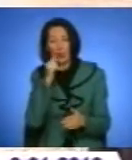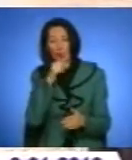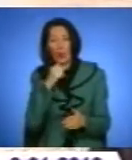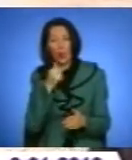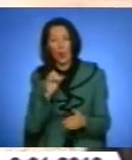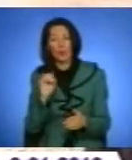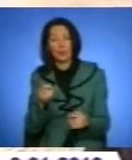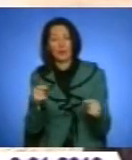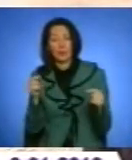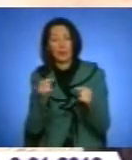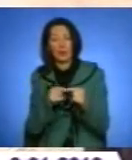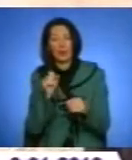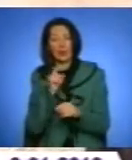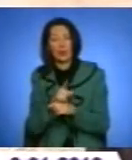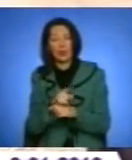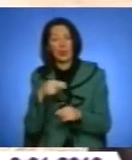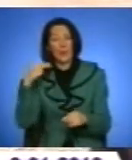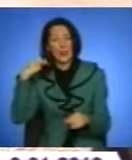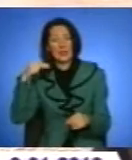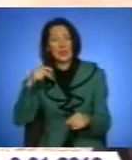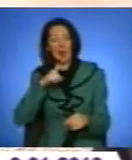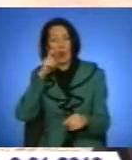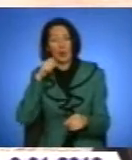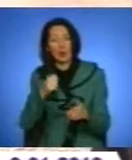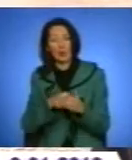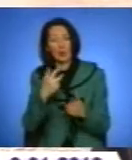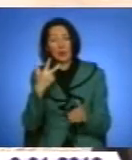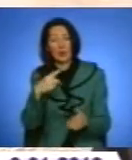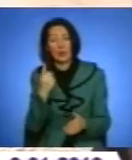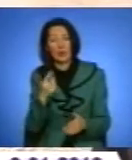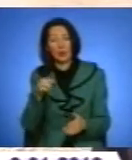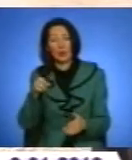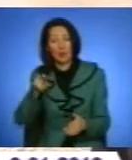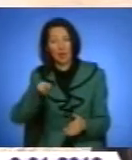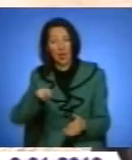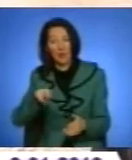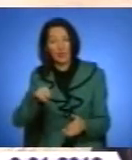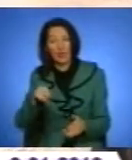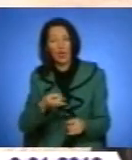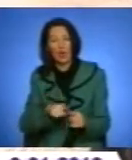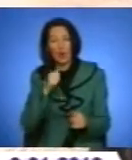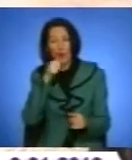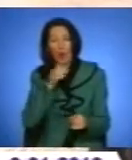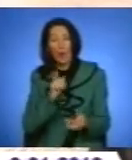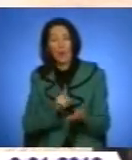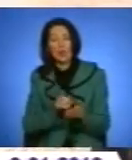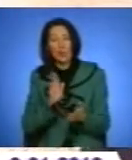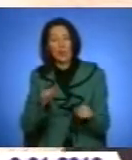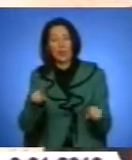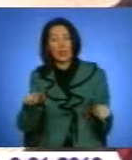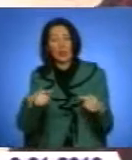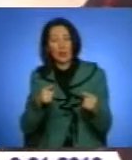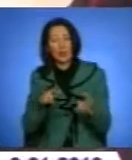І відповідно дорученням президента України до 31 травня цього року повинні бути створені центри